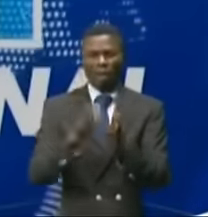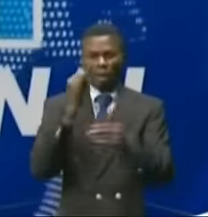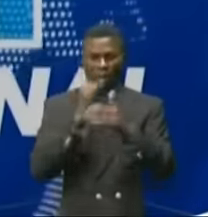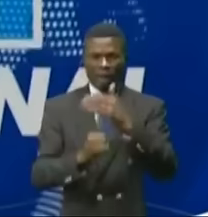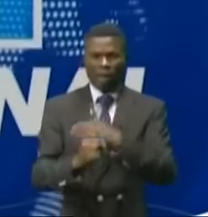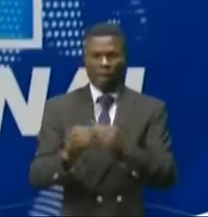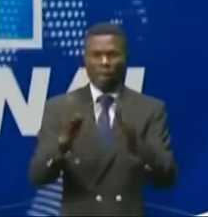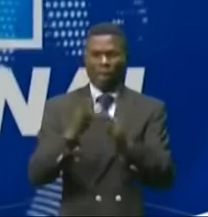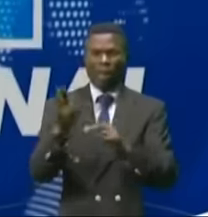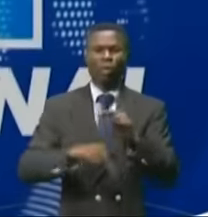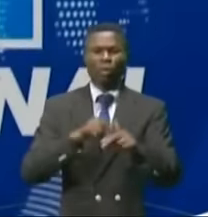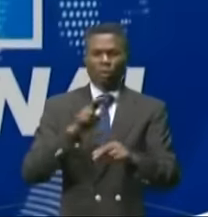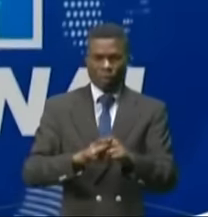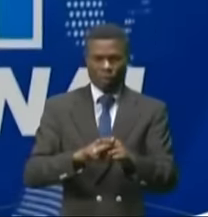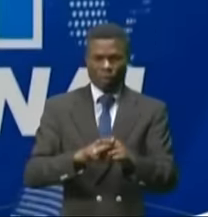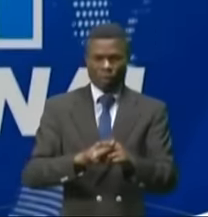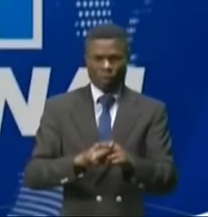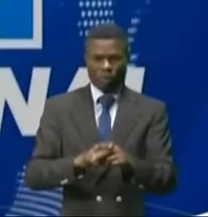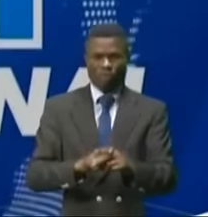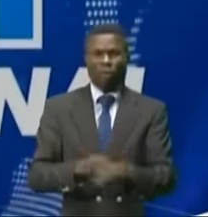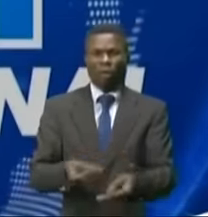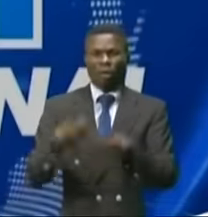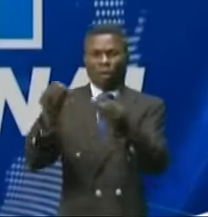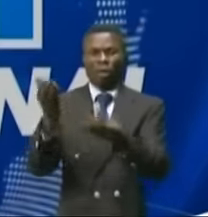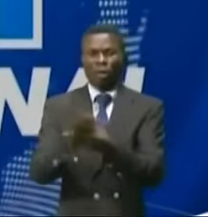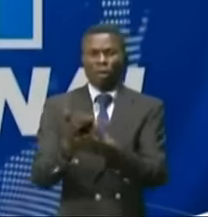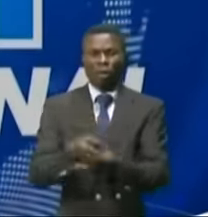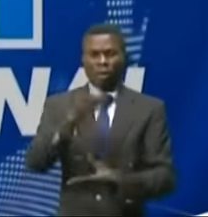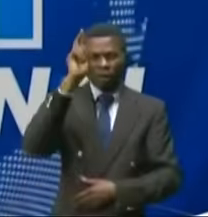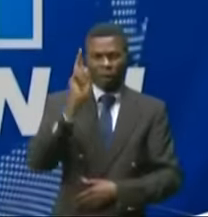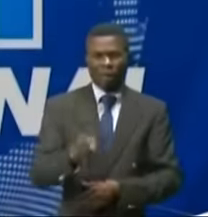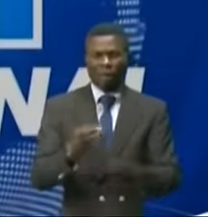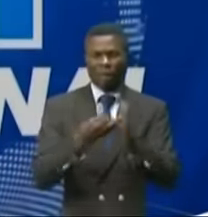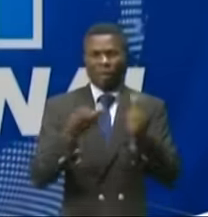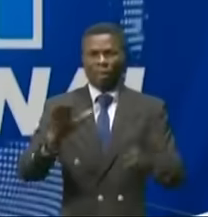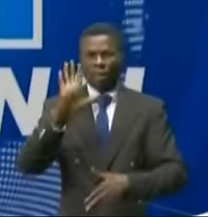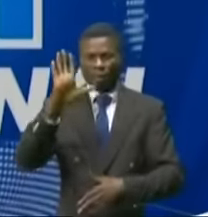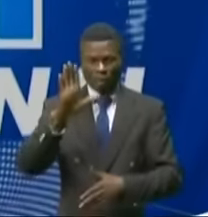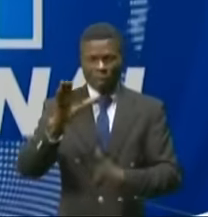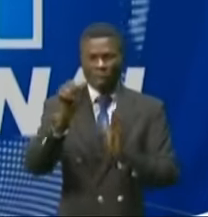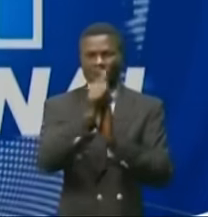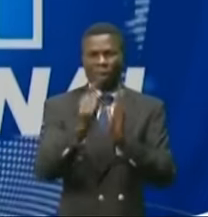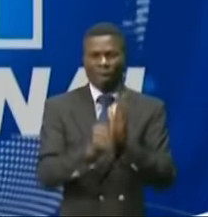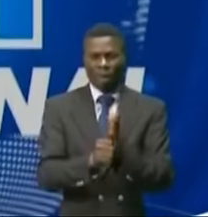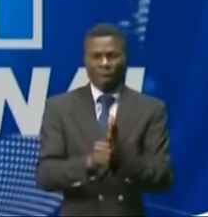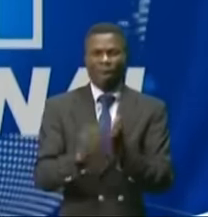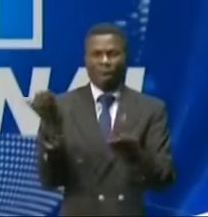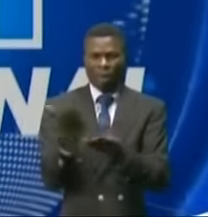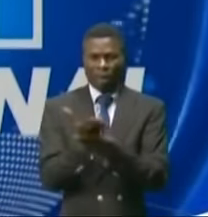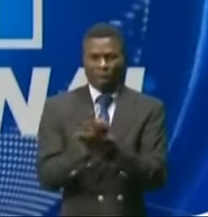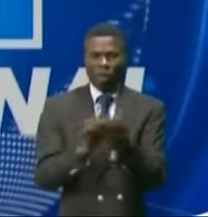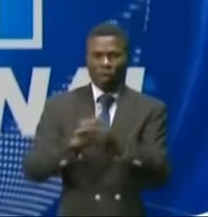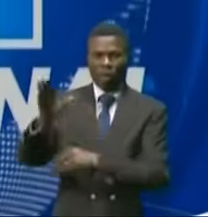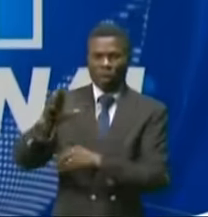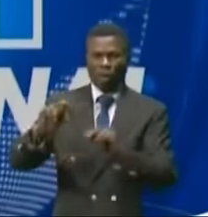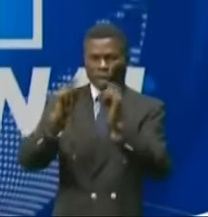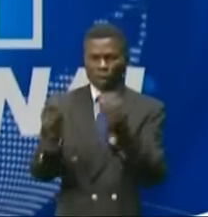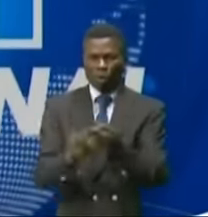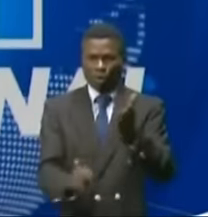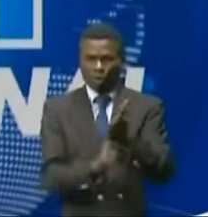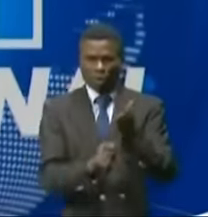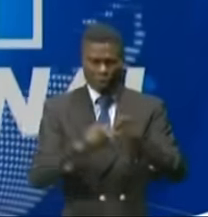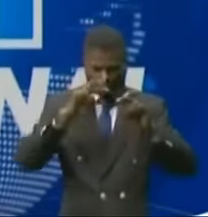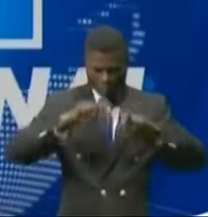de l'Assemblée nationale a pondu un document de 275 articles. Le texte est envoyé à la commission technique